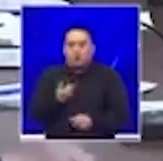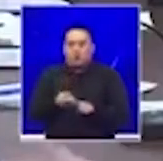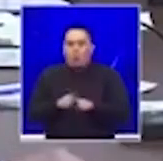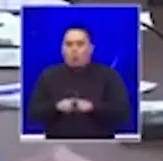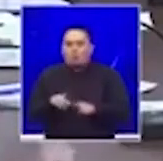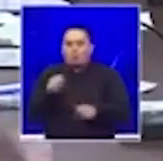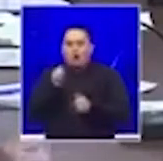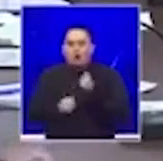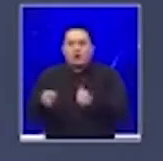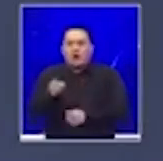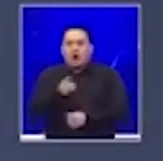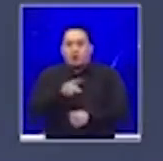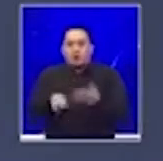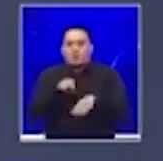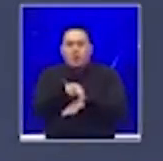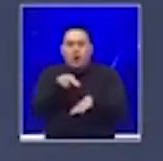телеканалах.